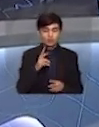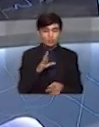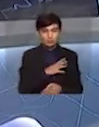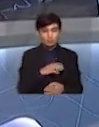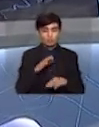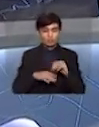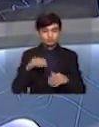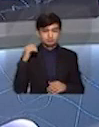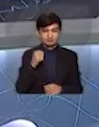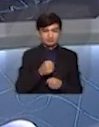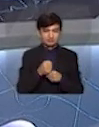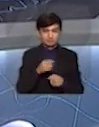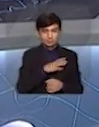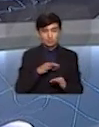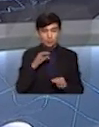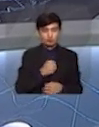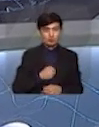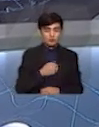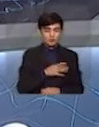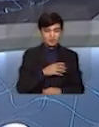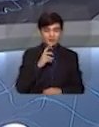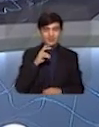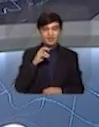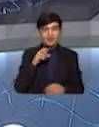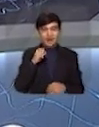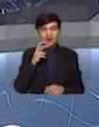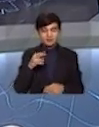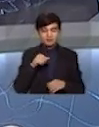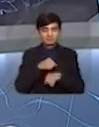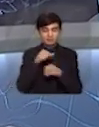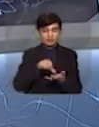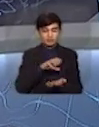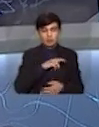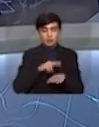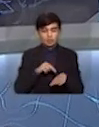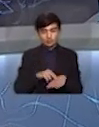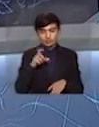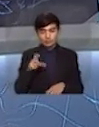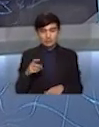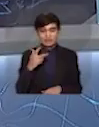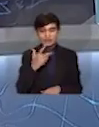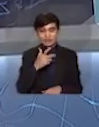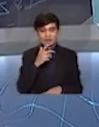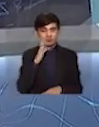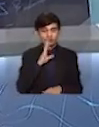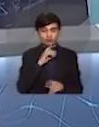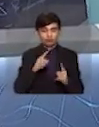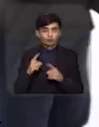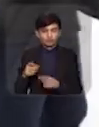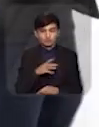қол көтерді деп ашулы. Наразылық акциясын ұйымдастырған күні полицейлер үш белсендіні ұстап әкеткен болатын.